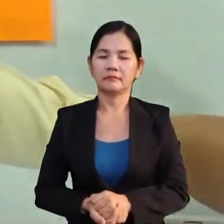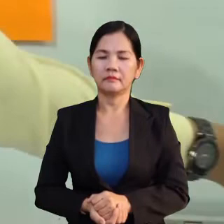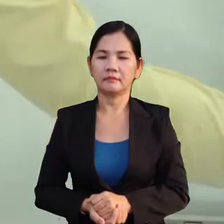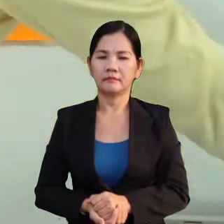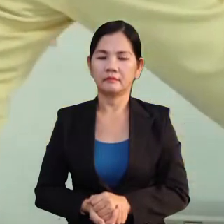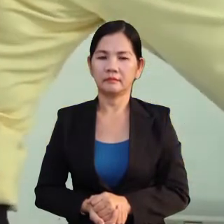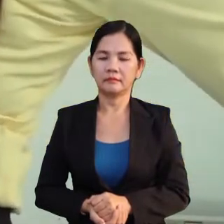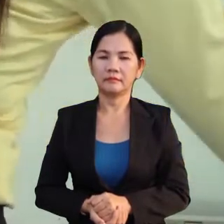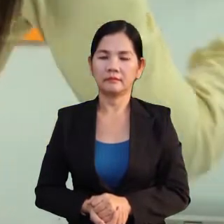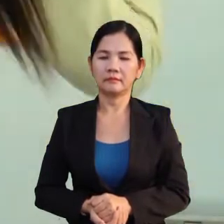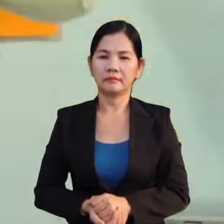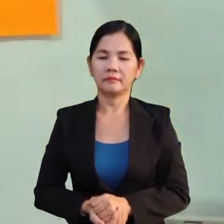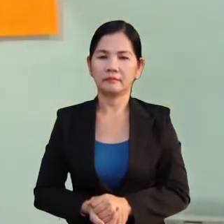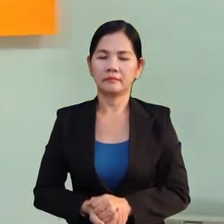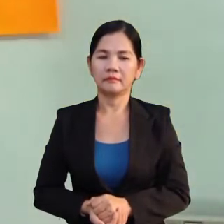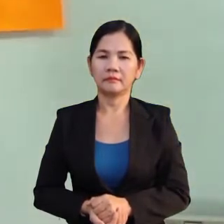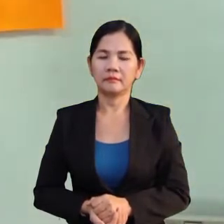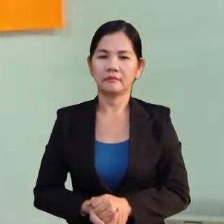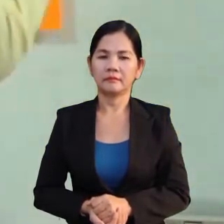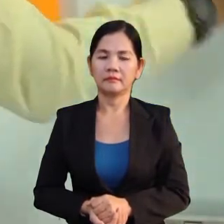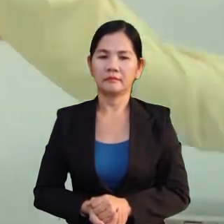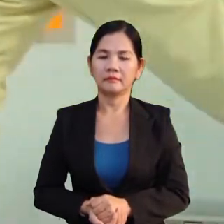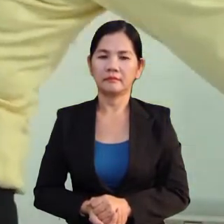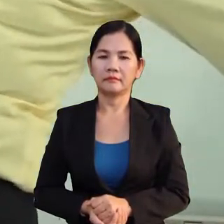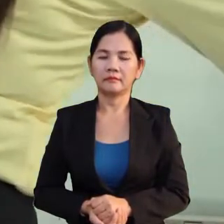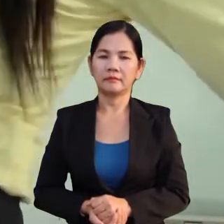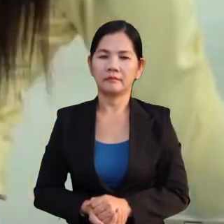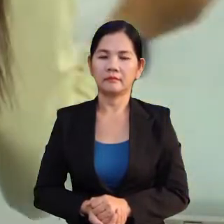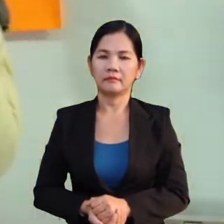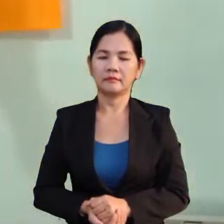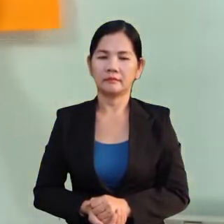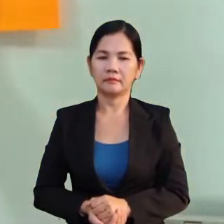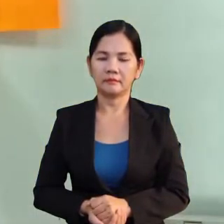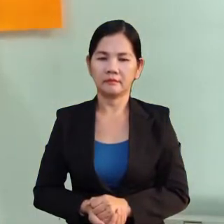ចាអ្នកគ្រូបិទនៅលើក្តារខៀន